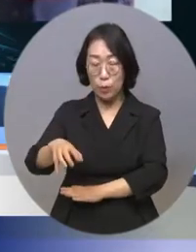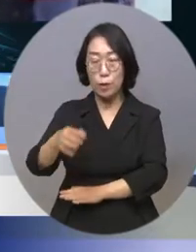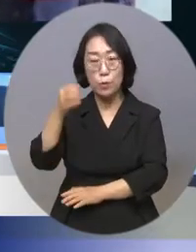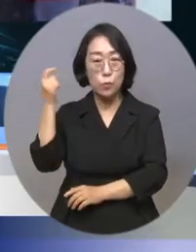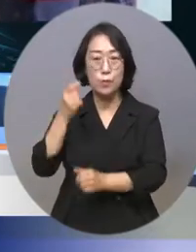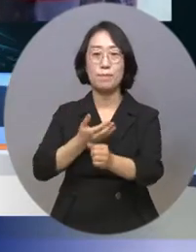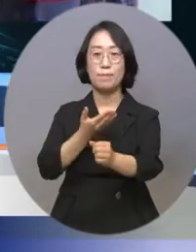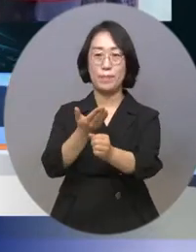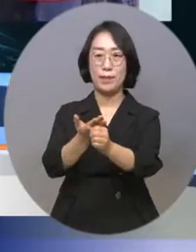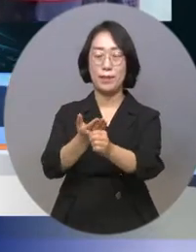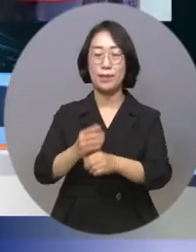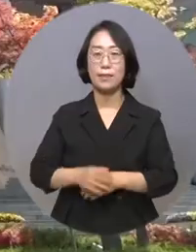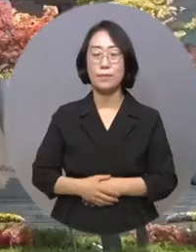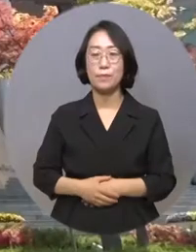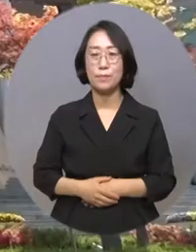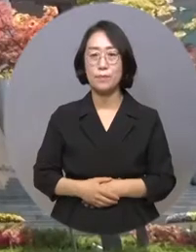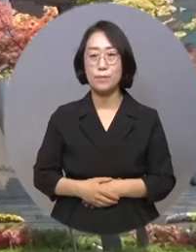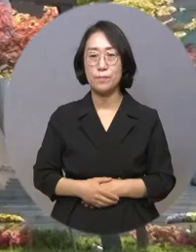기자입니다.